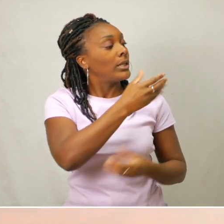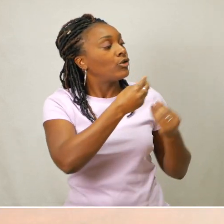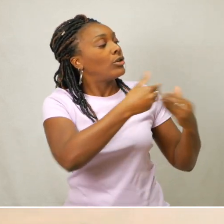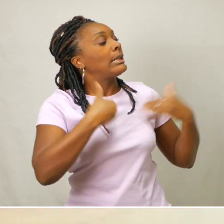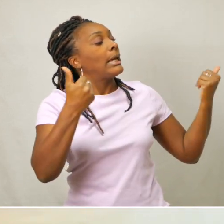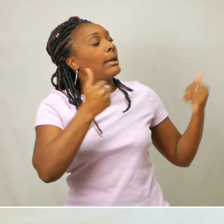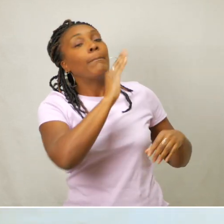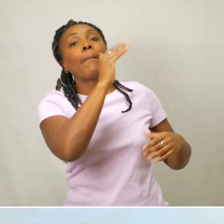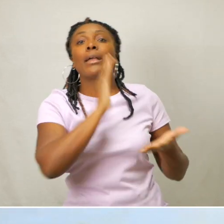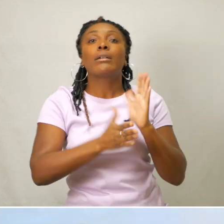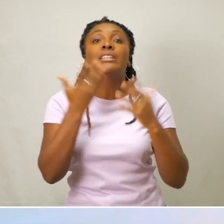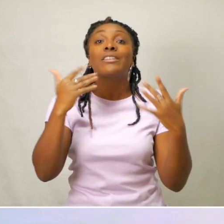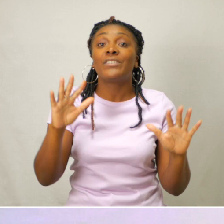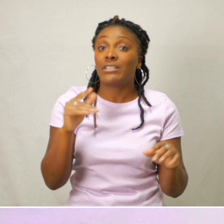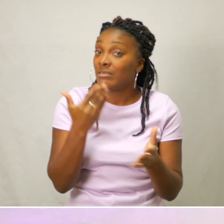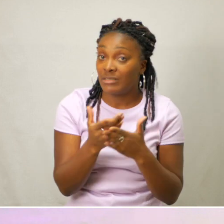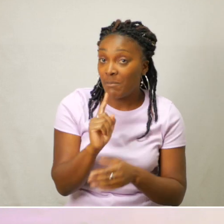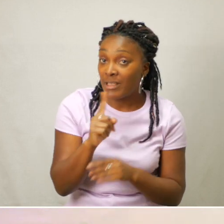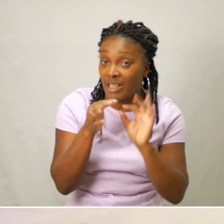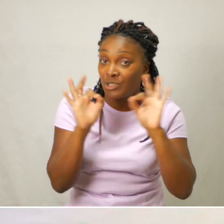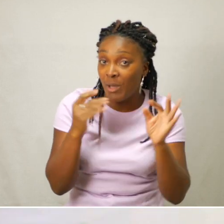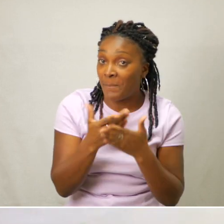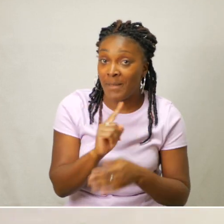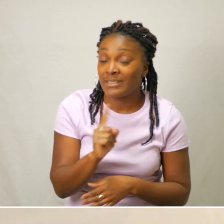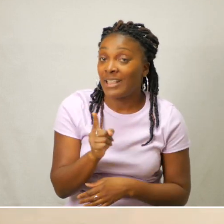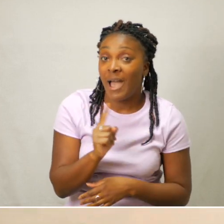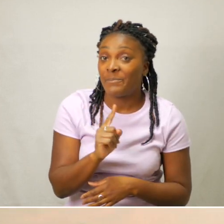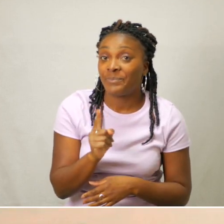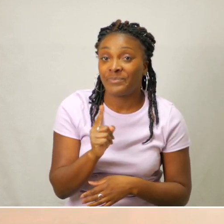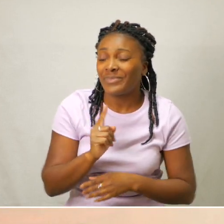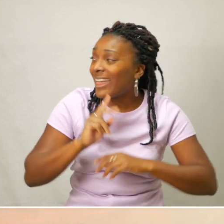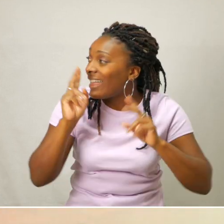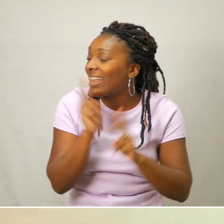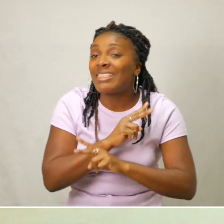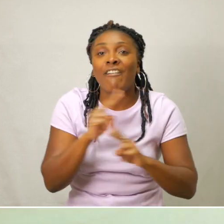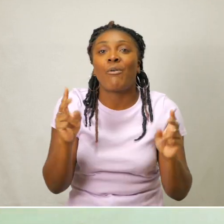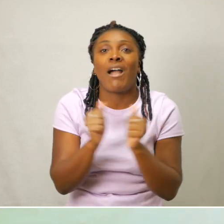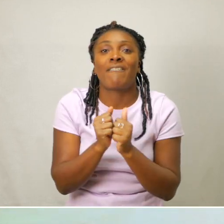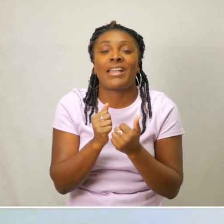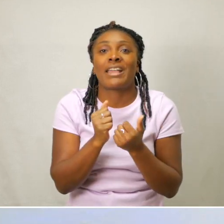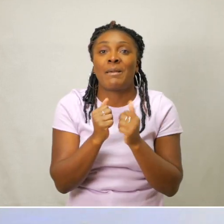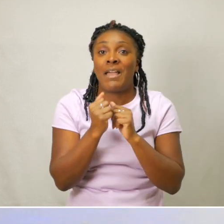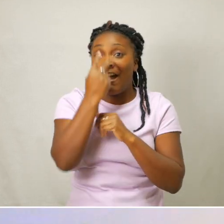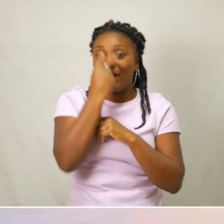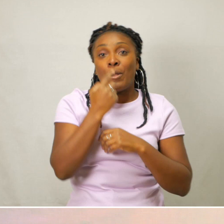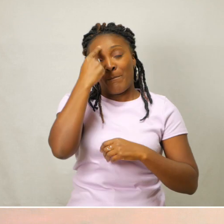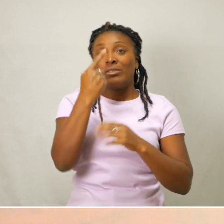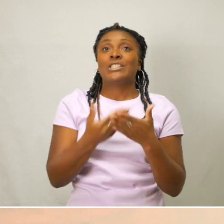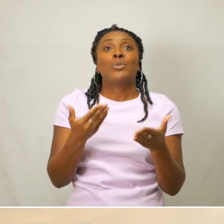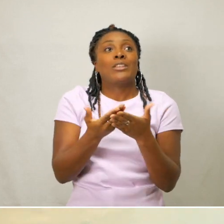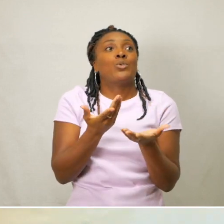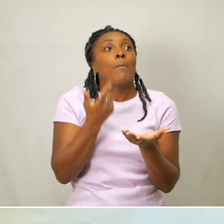guéri ». Et l'histoire ne se déroule pas des autres manières. Et ça n'a rien à voir avec ce que l'aveugle pouvait attendre de cette